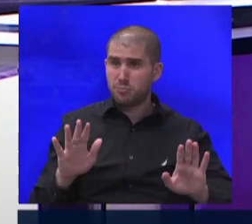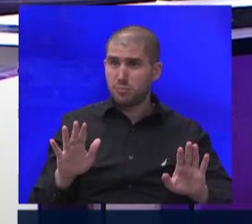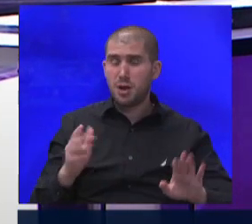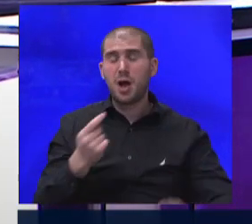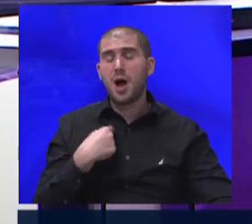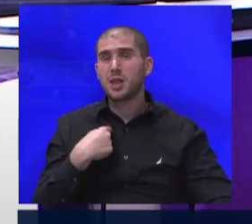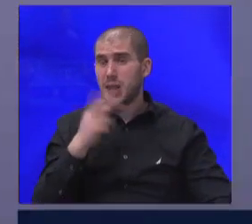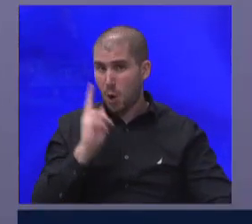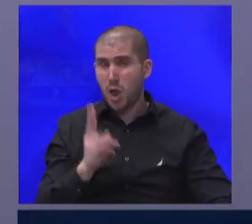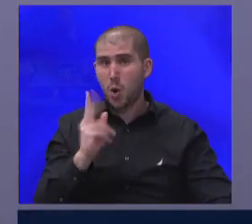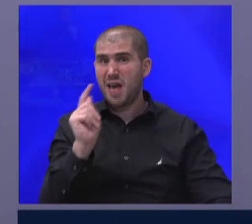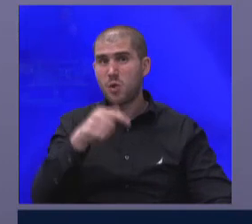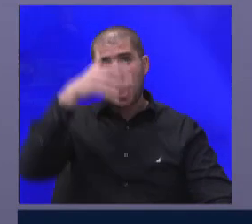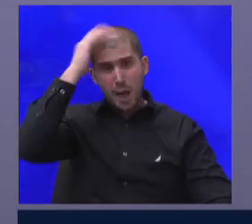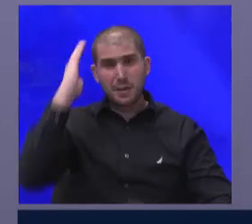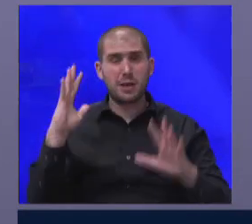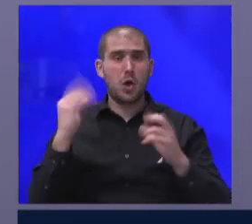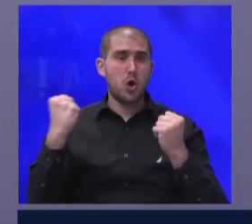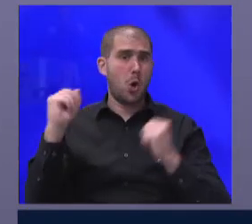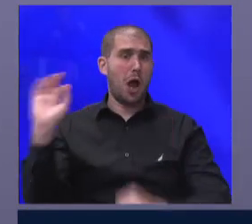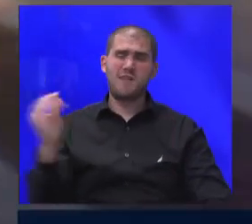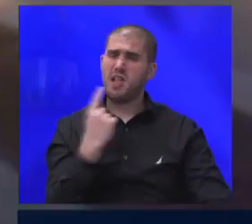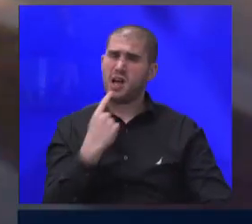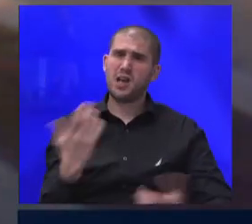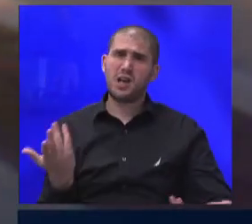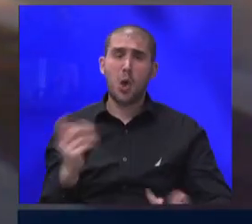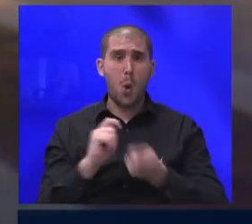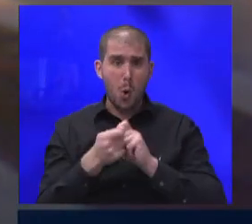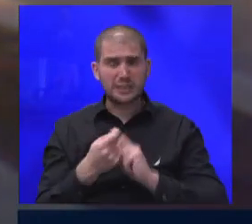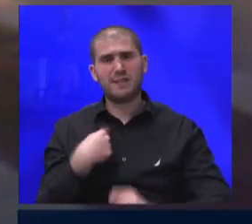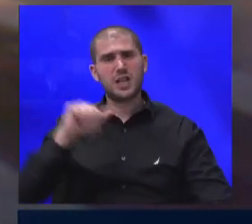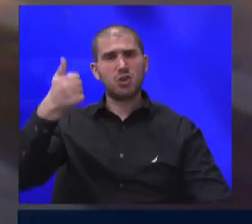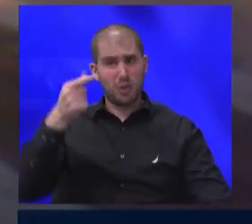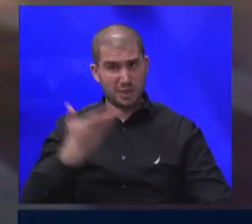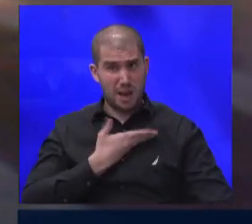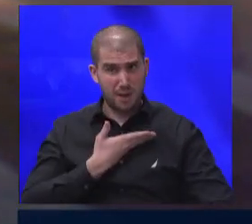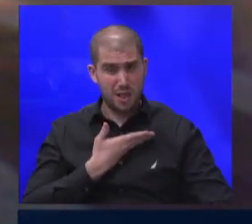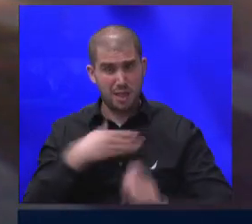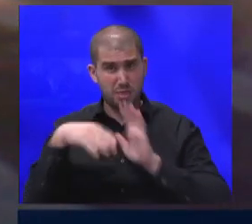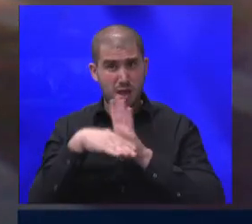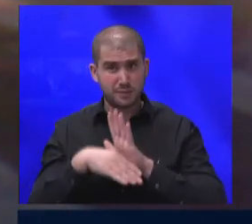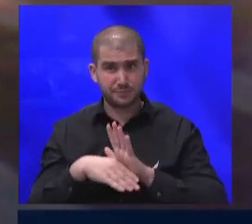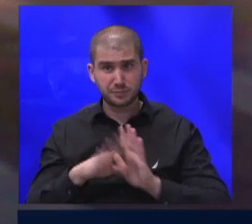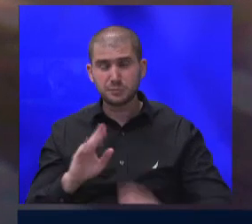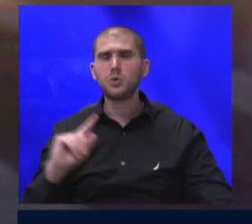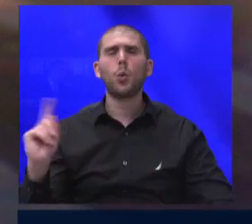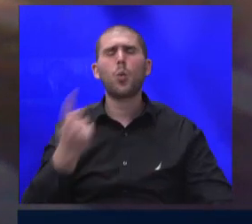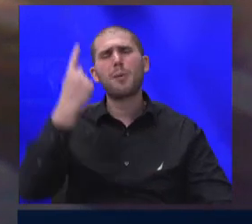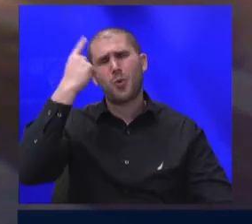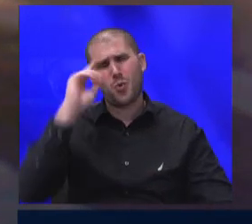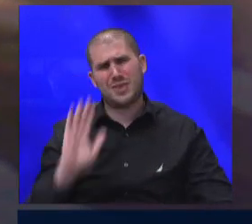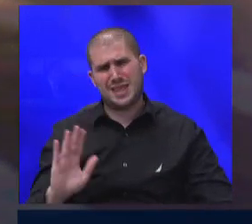לפיד מעמדת הכוח שלו ולהגיד, רוטציה ואני ראשון, תקבל תנאי כזה? כולם יודעים וכולם